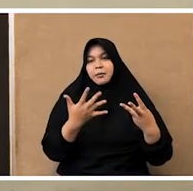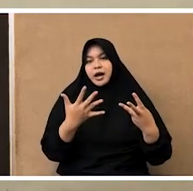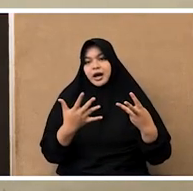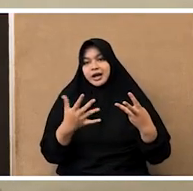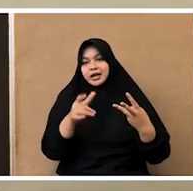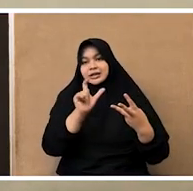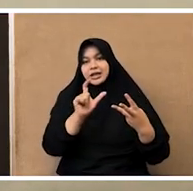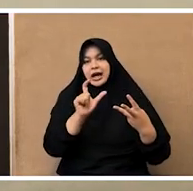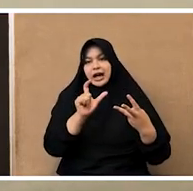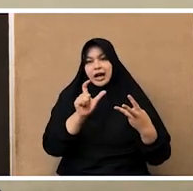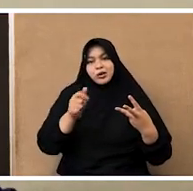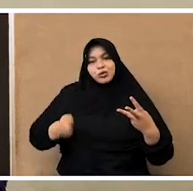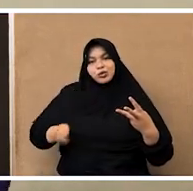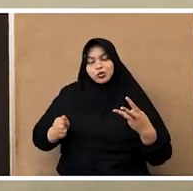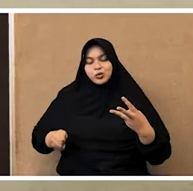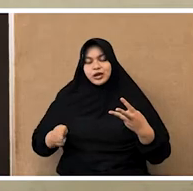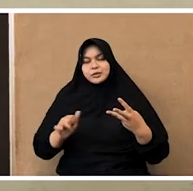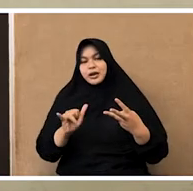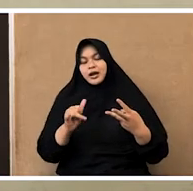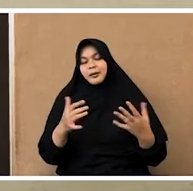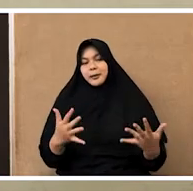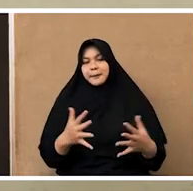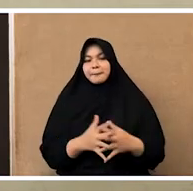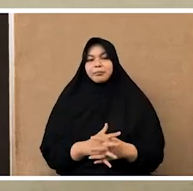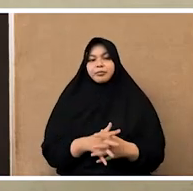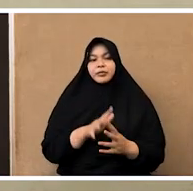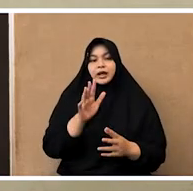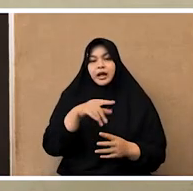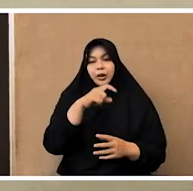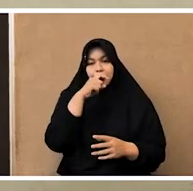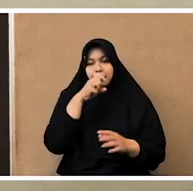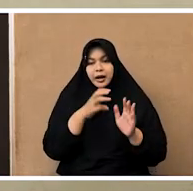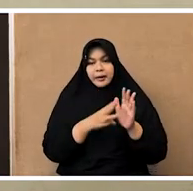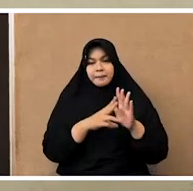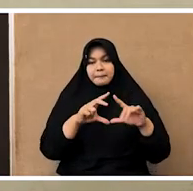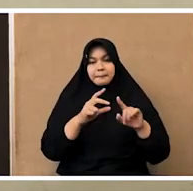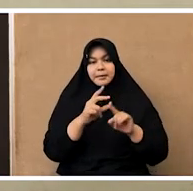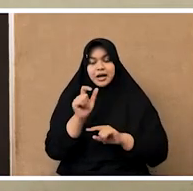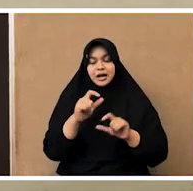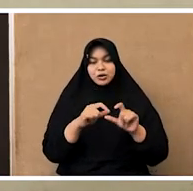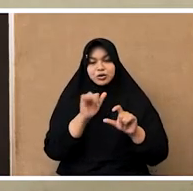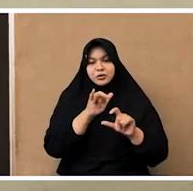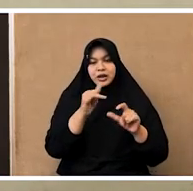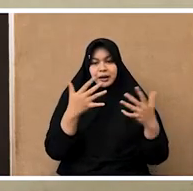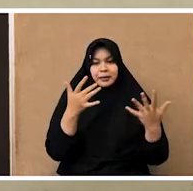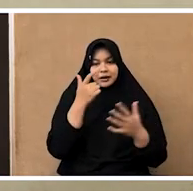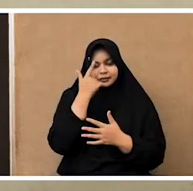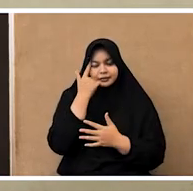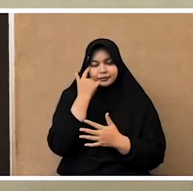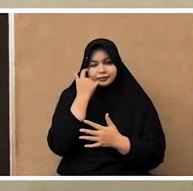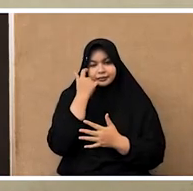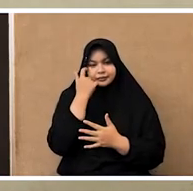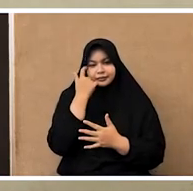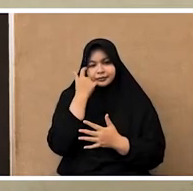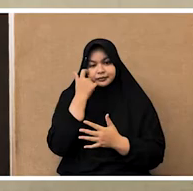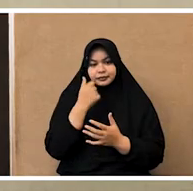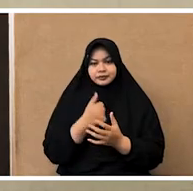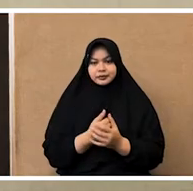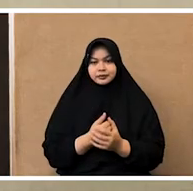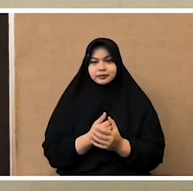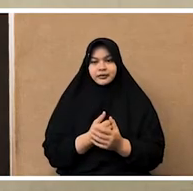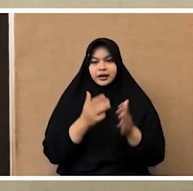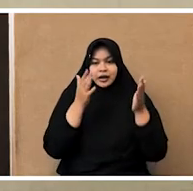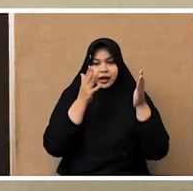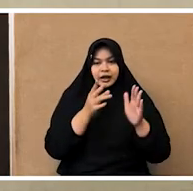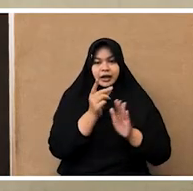pemidanaannya gitu kalau Mas Mahrus kira-kira apa yang bisa catatan seriusnya ya terhadap